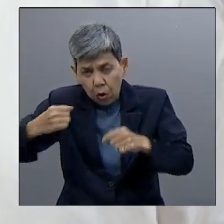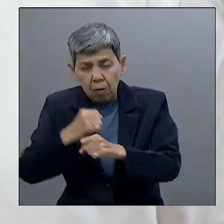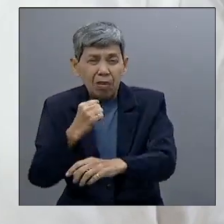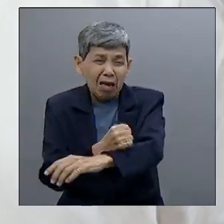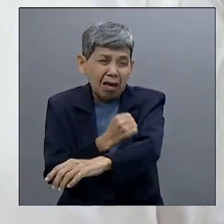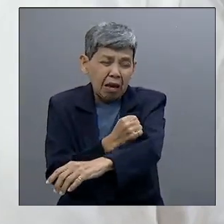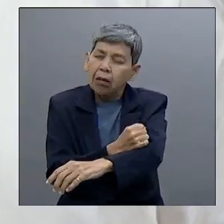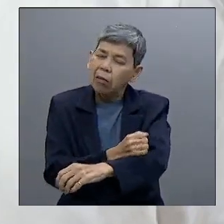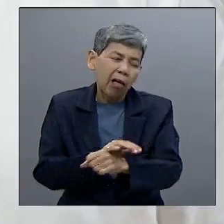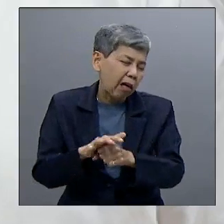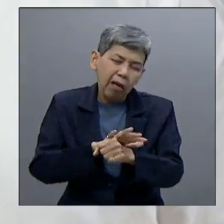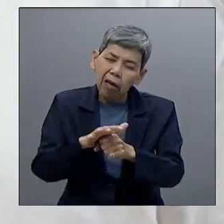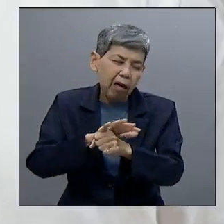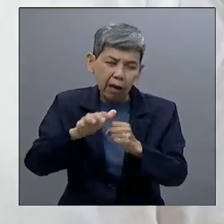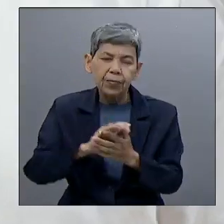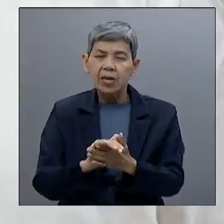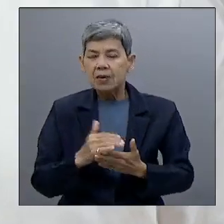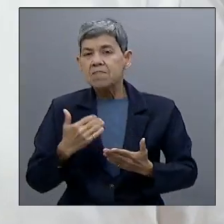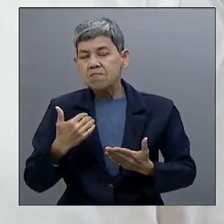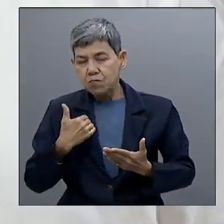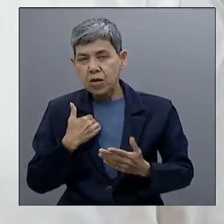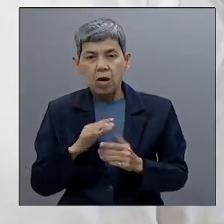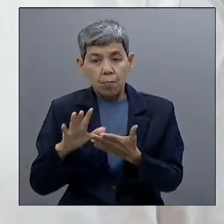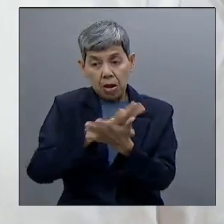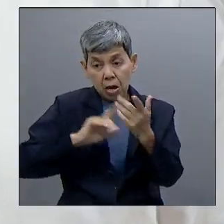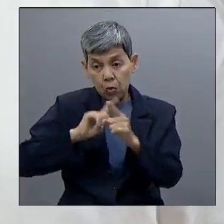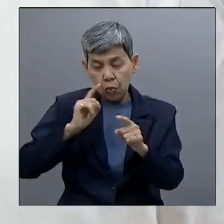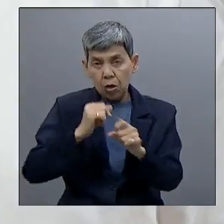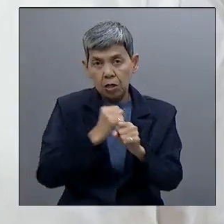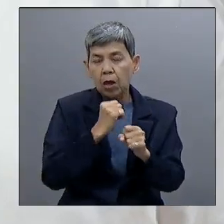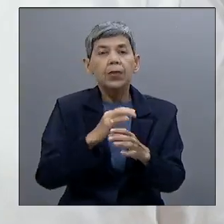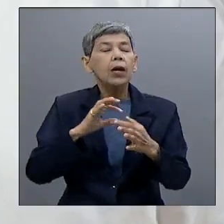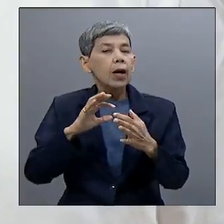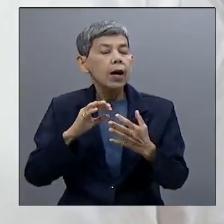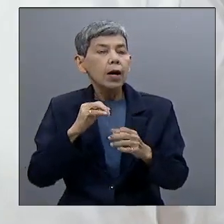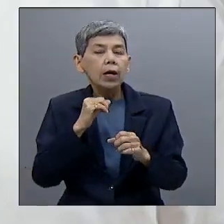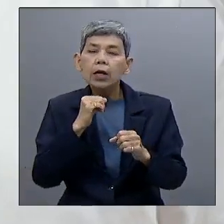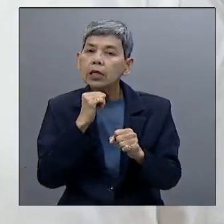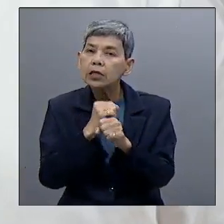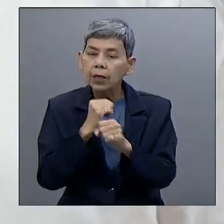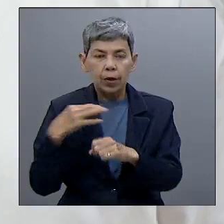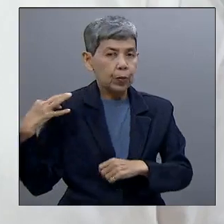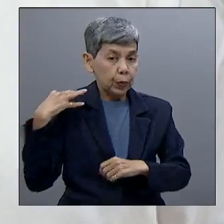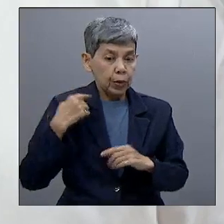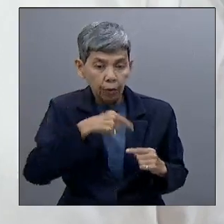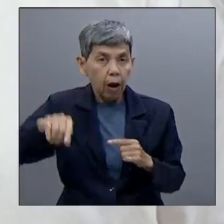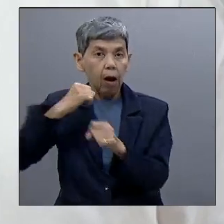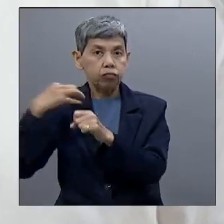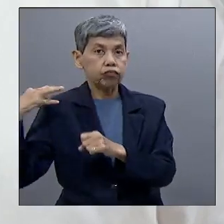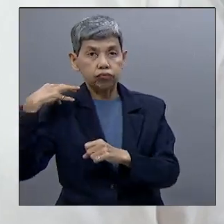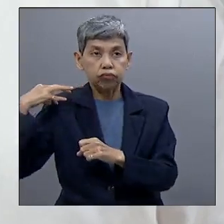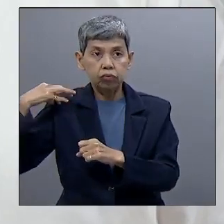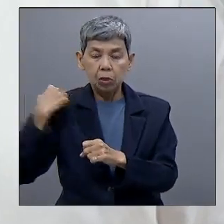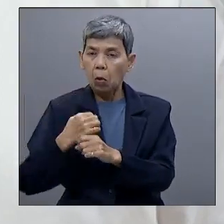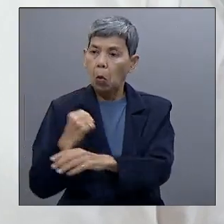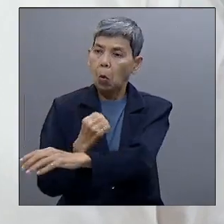แทนไม่มากนะแต่ที่มีต่างชาติซึ่งเขานำเอาเส้นใยผ้าครามเอาไปทำแฟชั่นต่อได้ผลตอบ